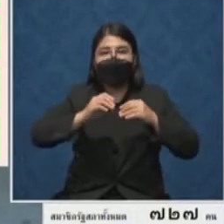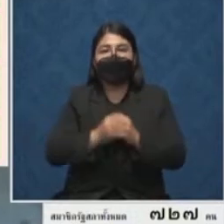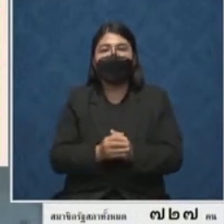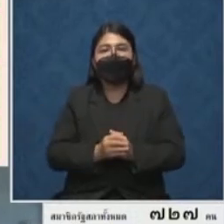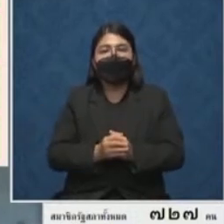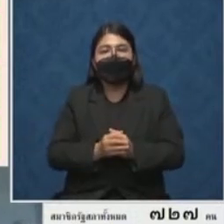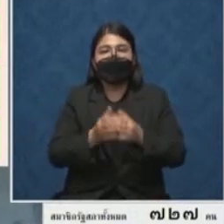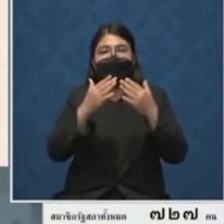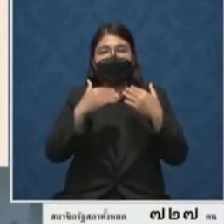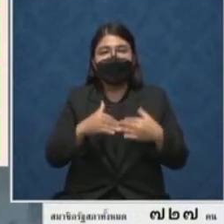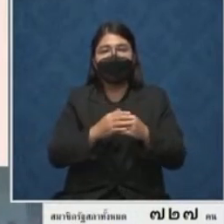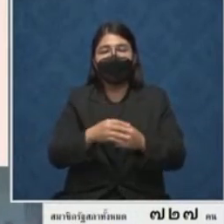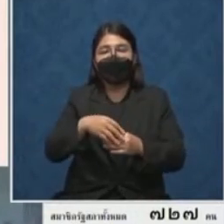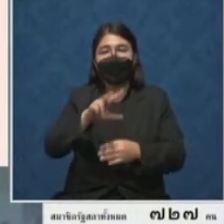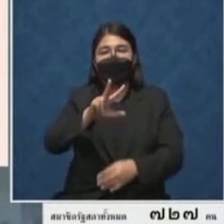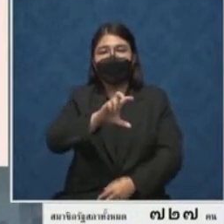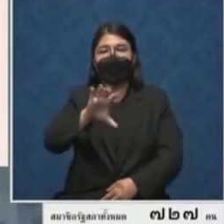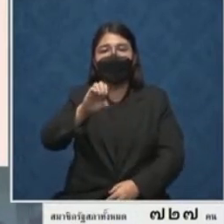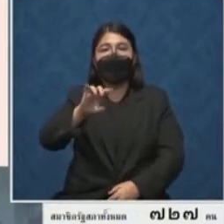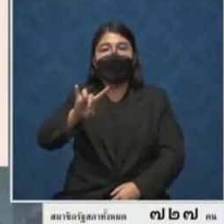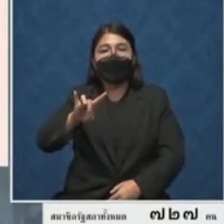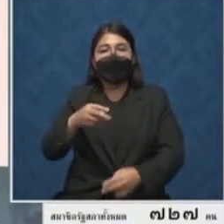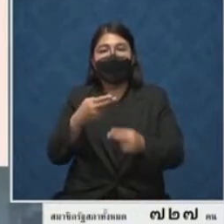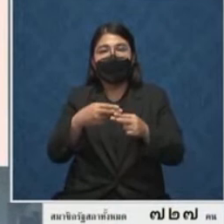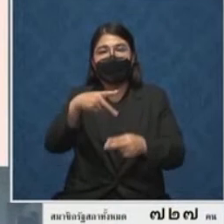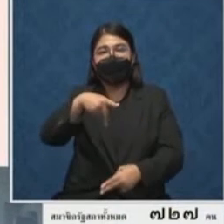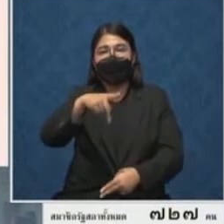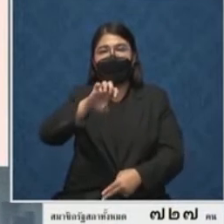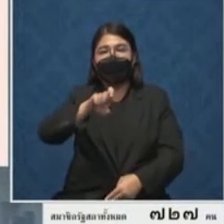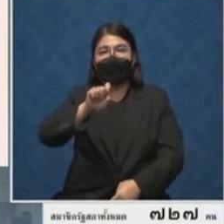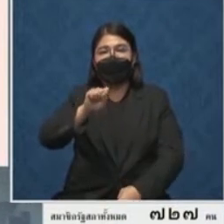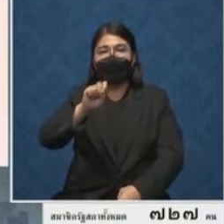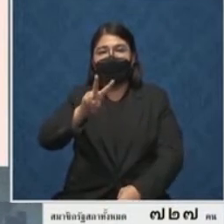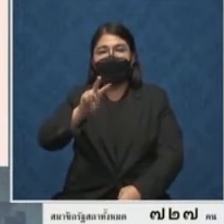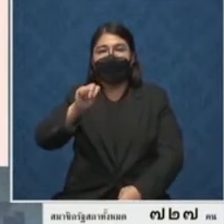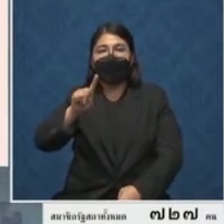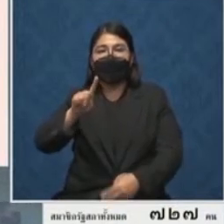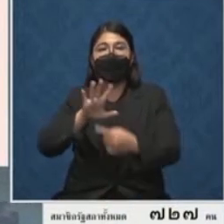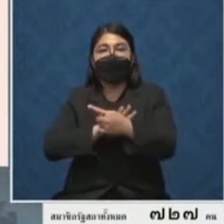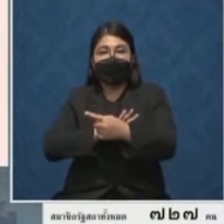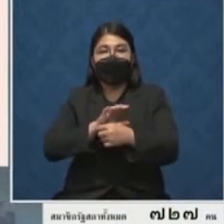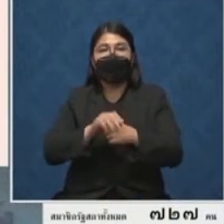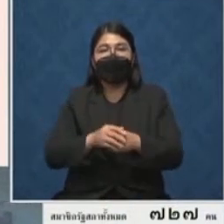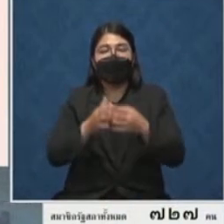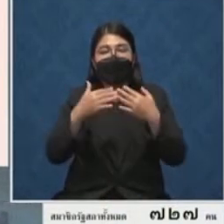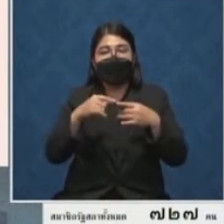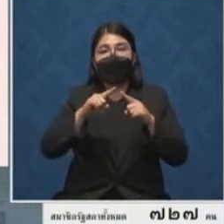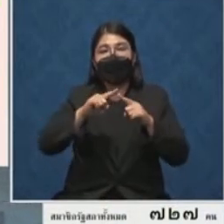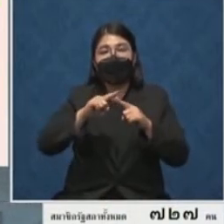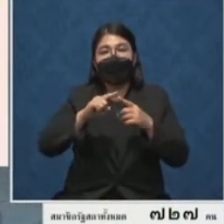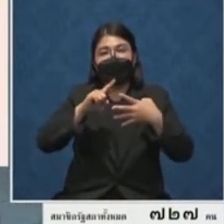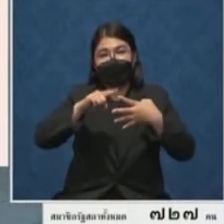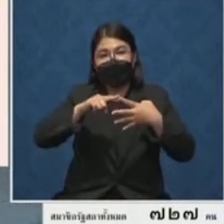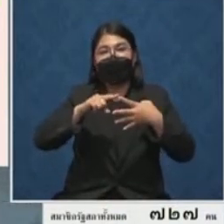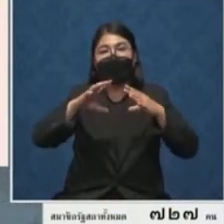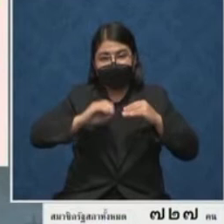358นายพิษณุพลทีถามก่อน 1รับหลักการ2รับหลักการ3